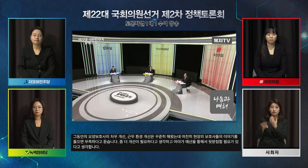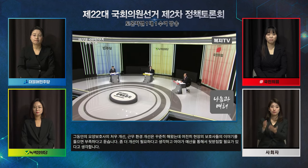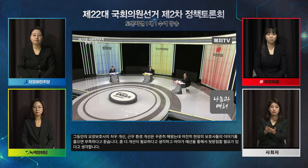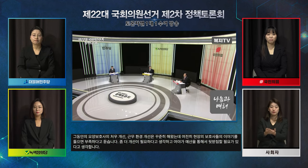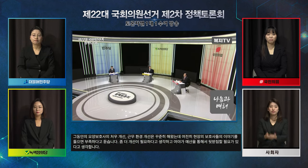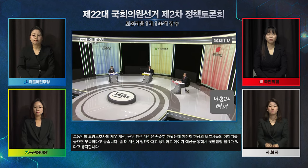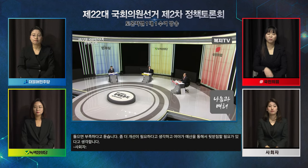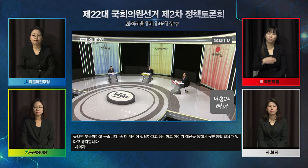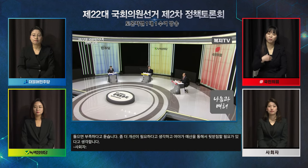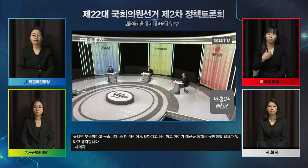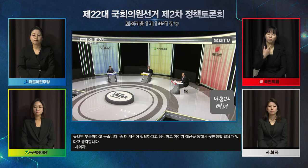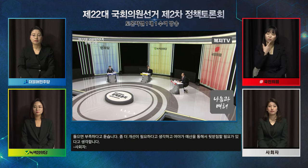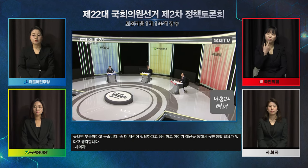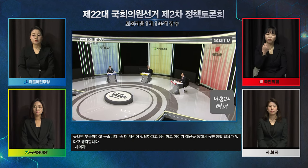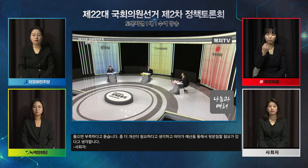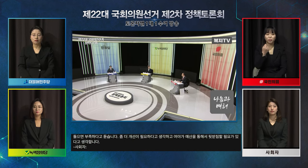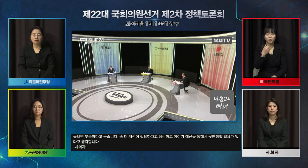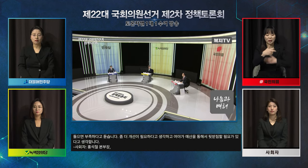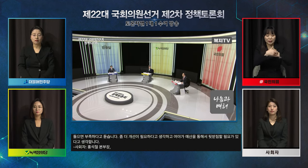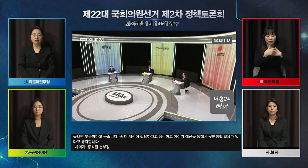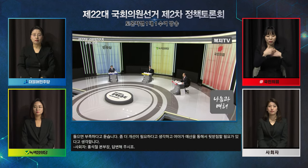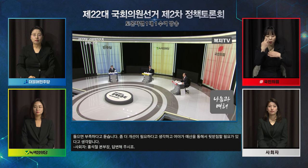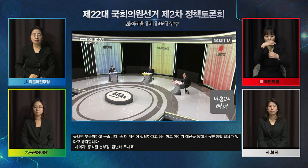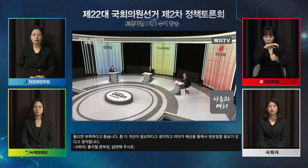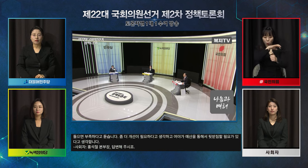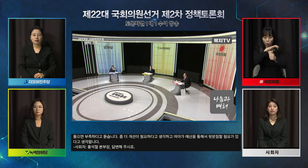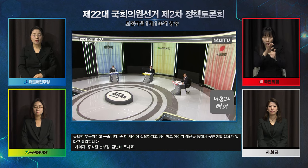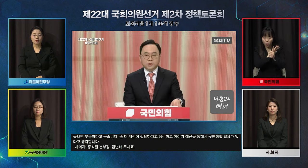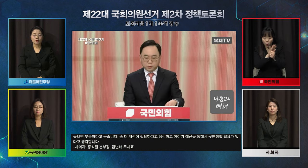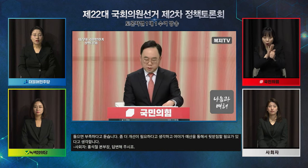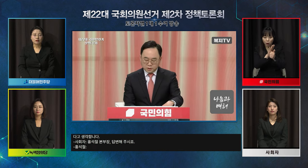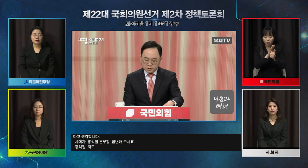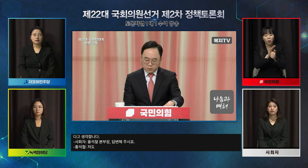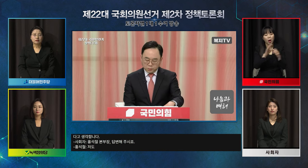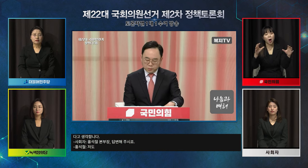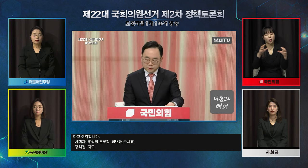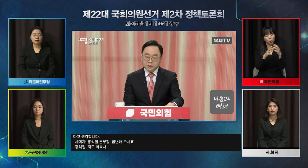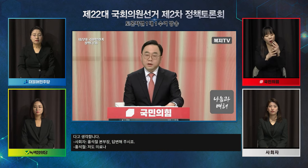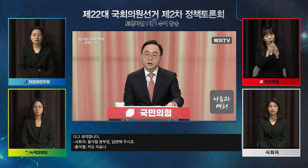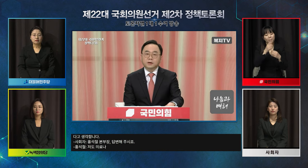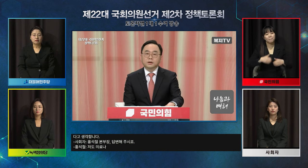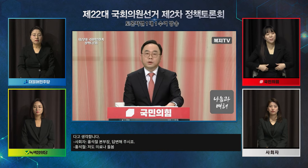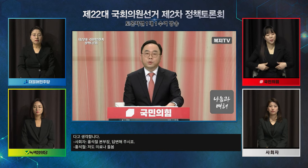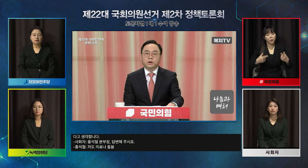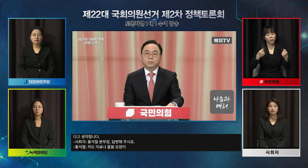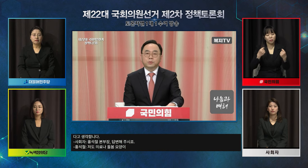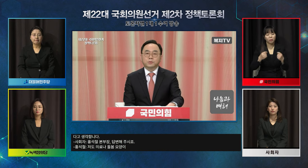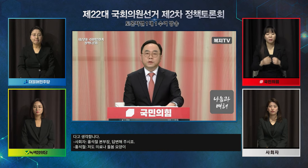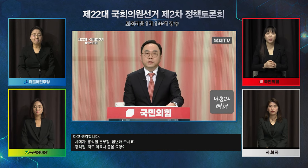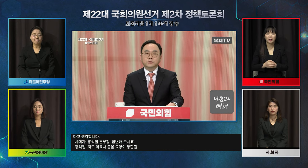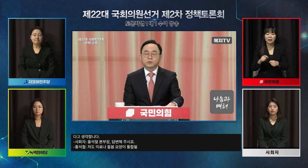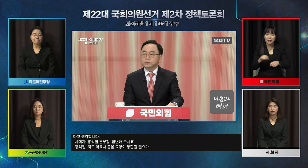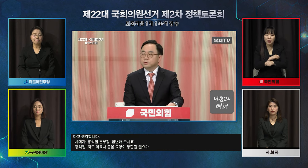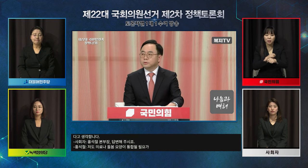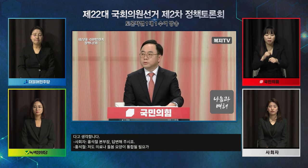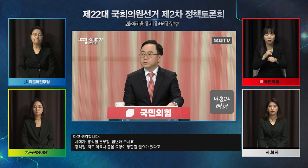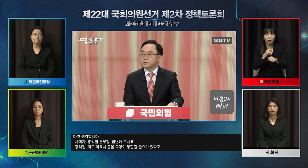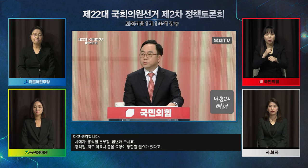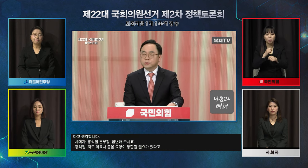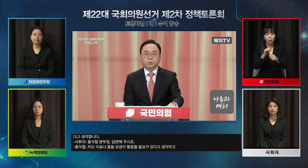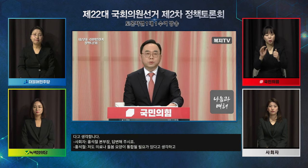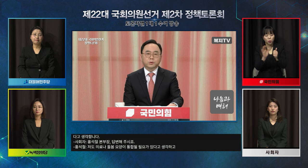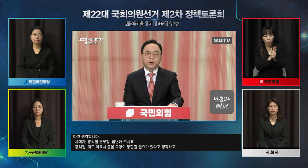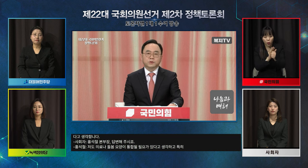의료나 돌봄 요양 같은 것이 통합될 필요가 있다고 생각을 하고 특히나 요양보호사에 대한 처우들